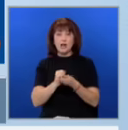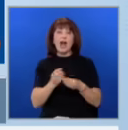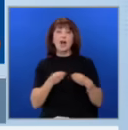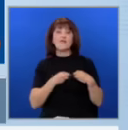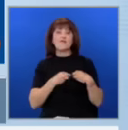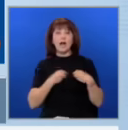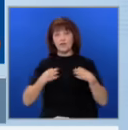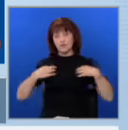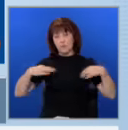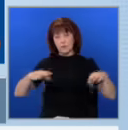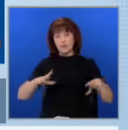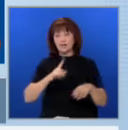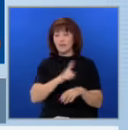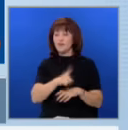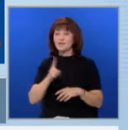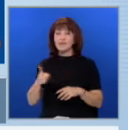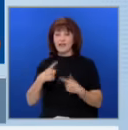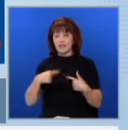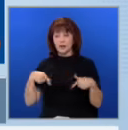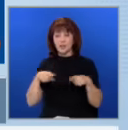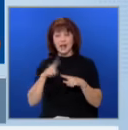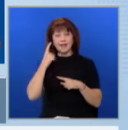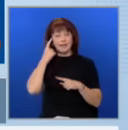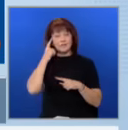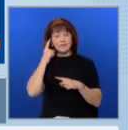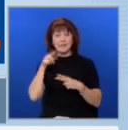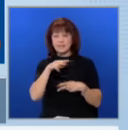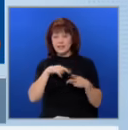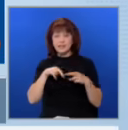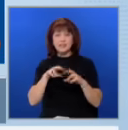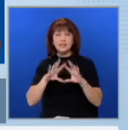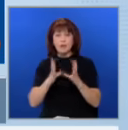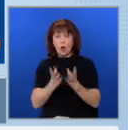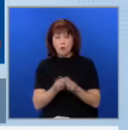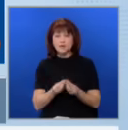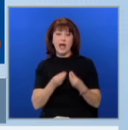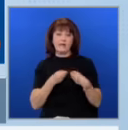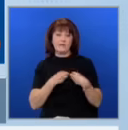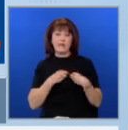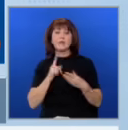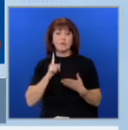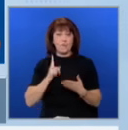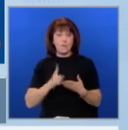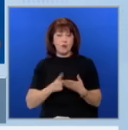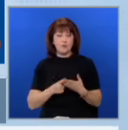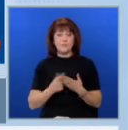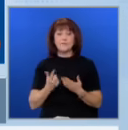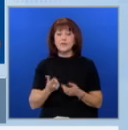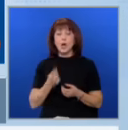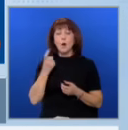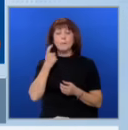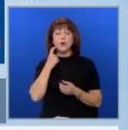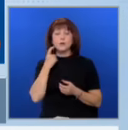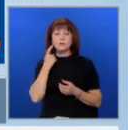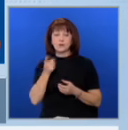в свободата във всеки от нас да мислим, да търсим общото и да вярваме, че можем. Лидерът на ГЕРБ